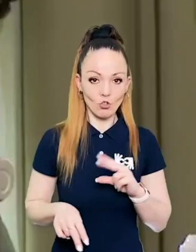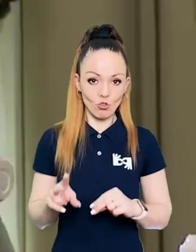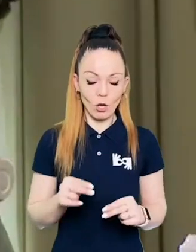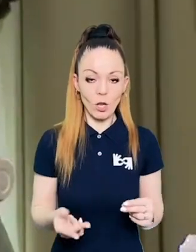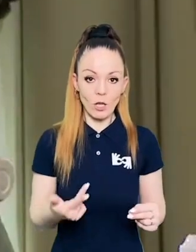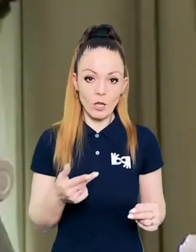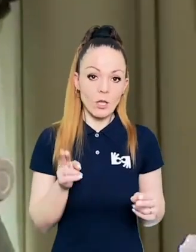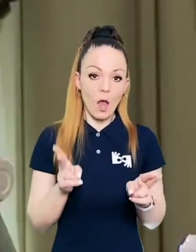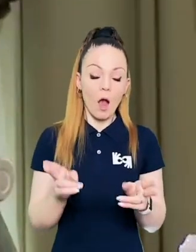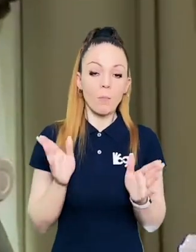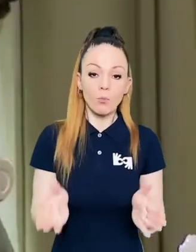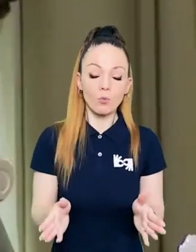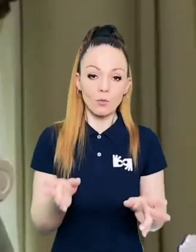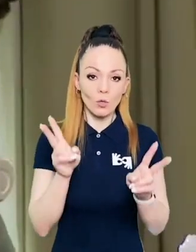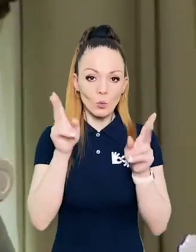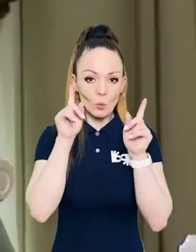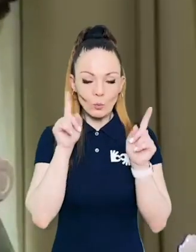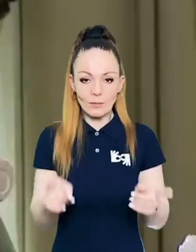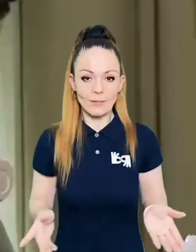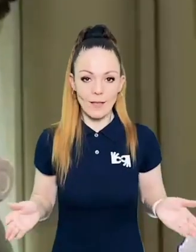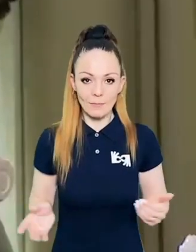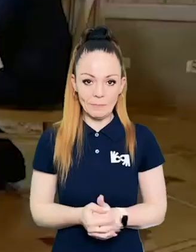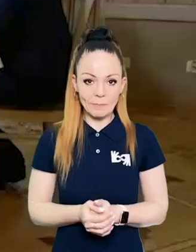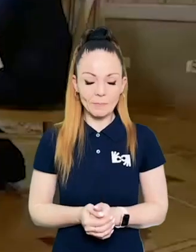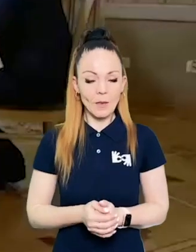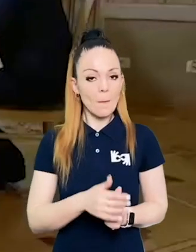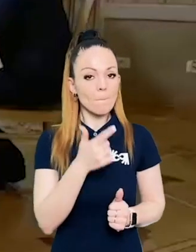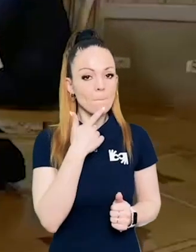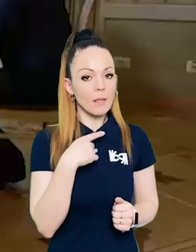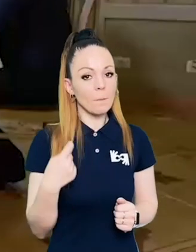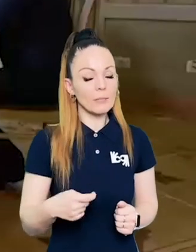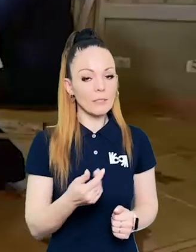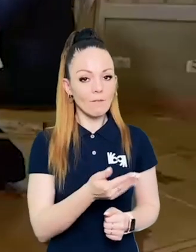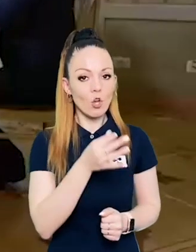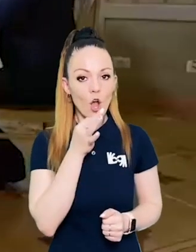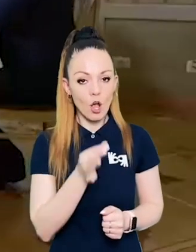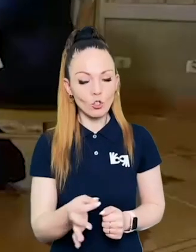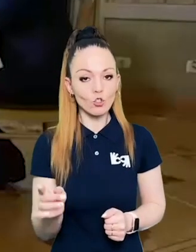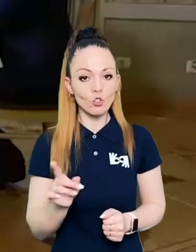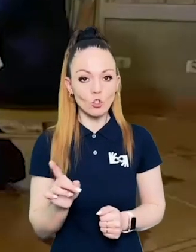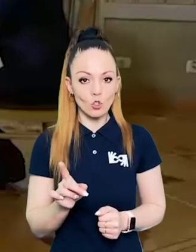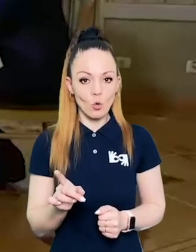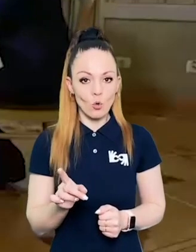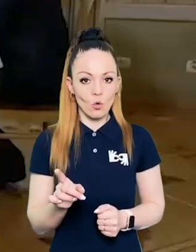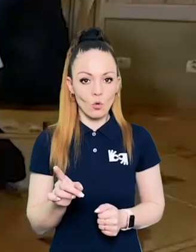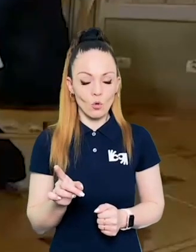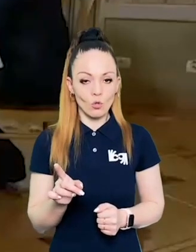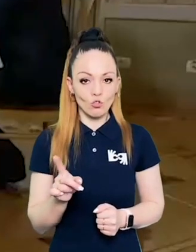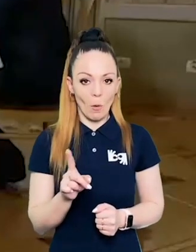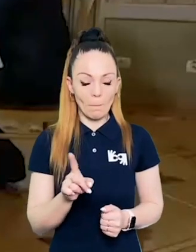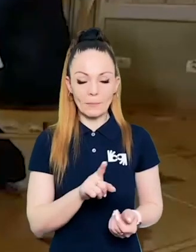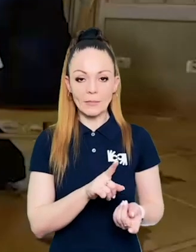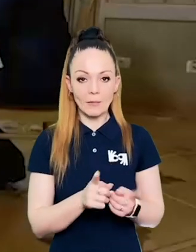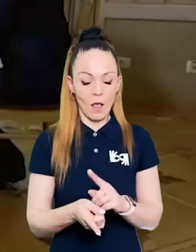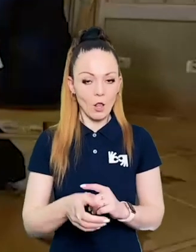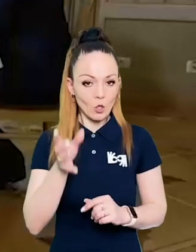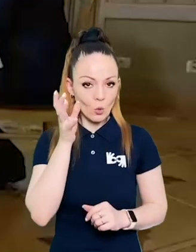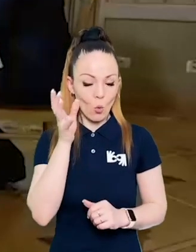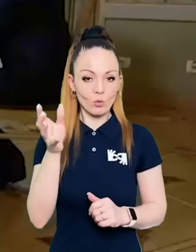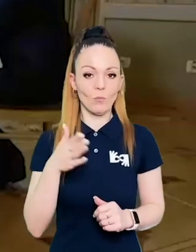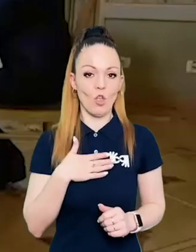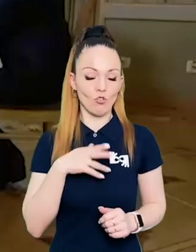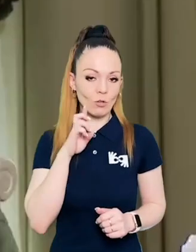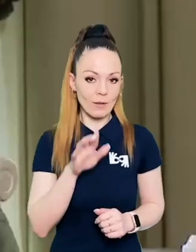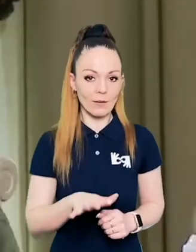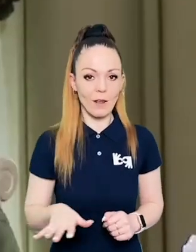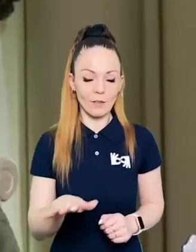Так я вважаю. Ну як буде, хто знає. Пане президенте, ви кажете, що щоб стало